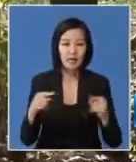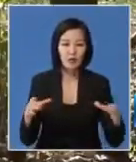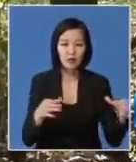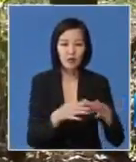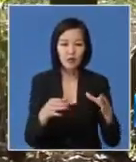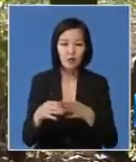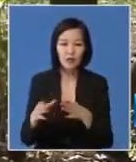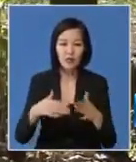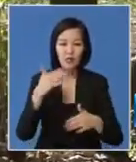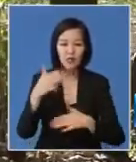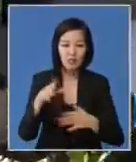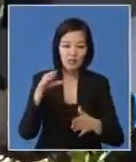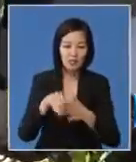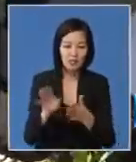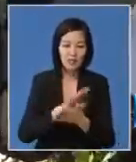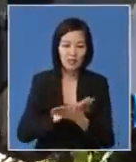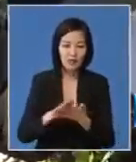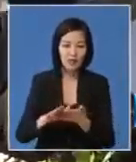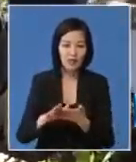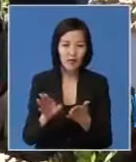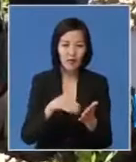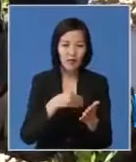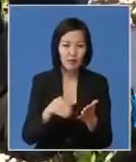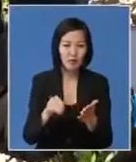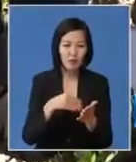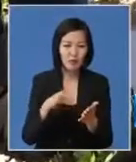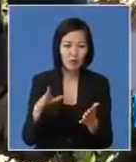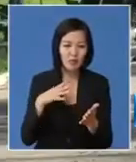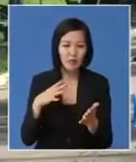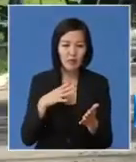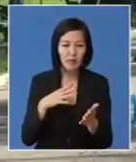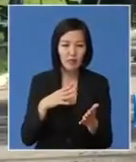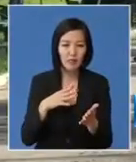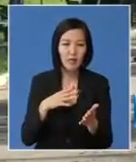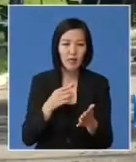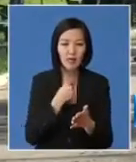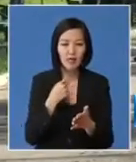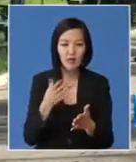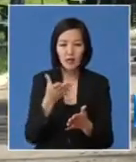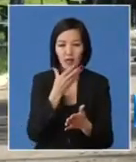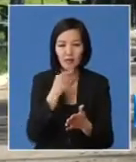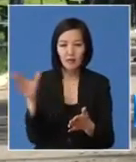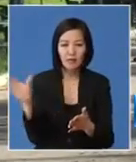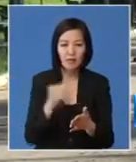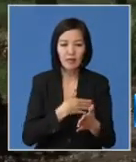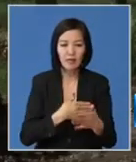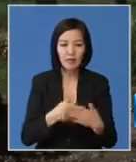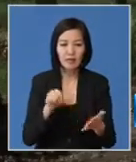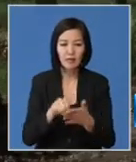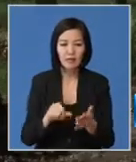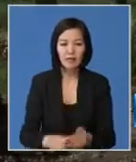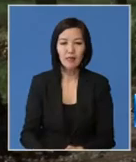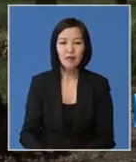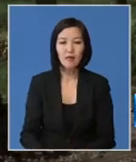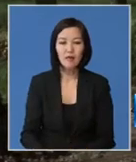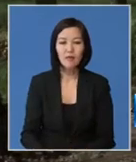қоқыстан тазартылды. Әктеу сырлау жұмыстары жүргізіліп, қызметкерлер облыс орталығын көркейту ісіне де бір кісідей атсалысты. Осы уақытқа